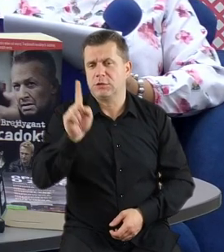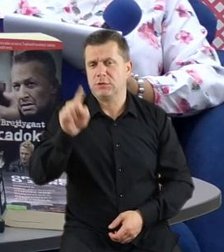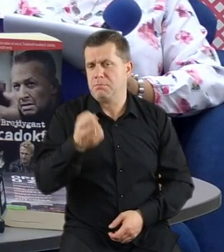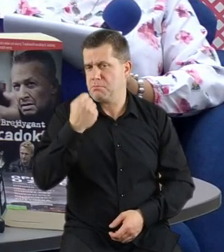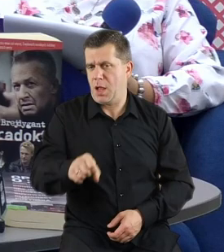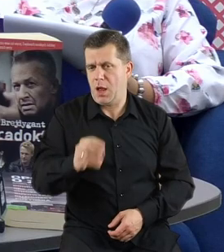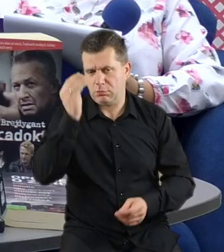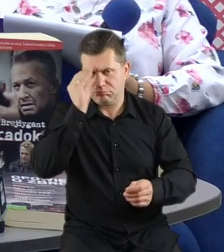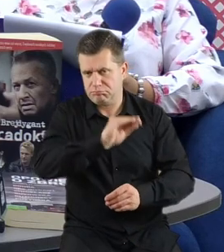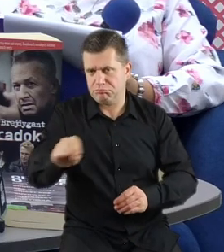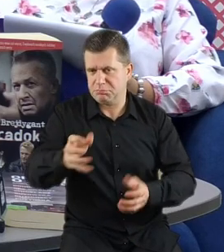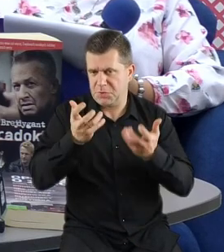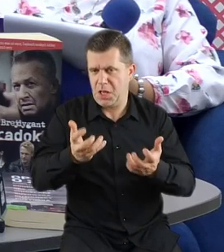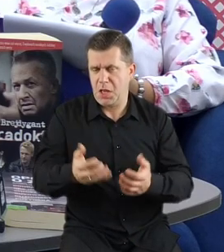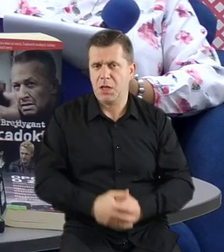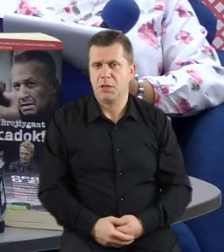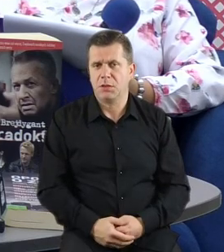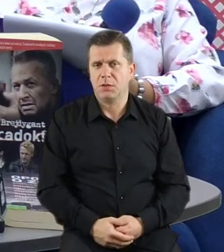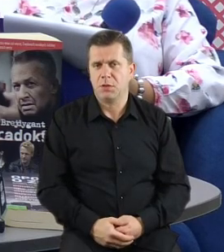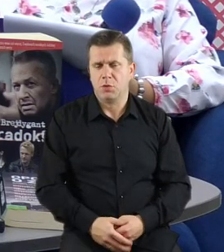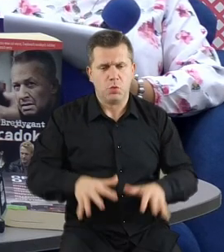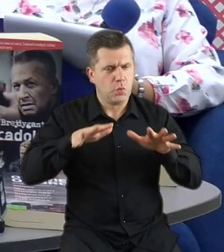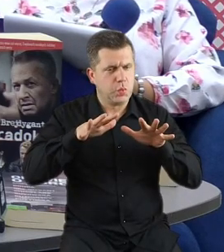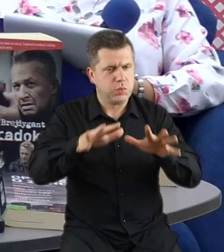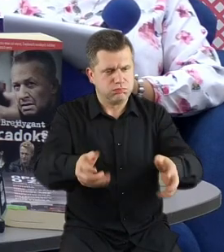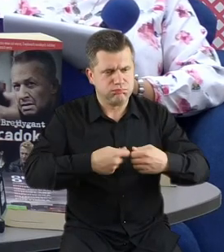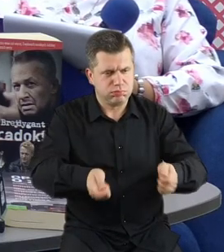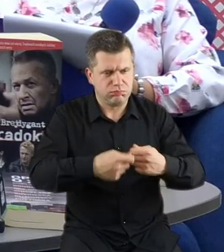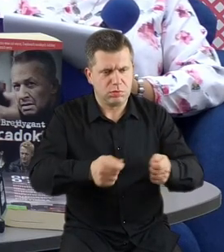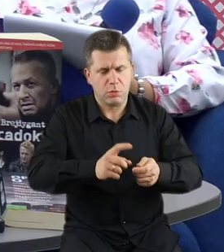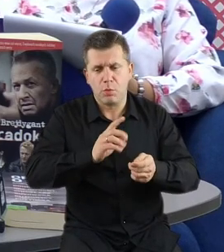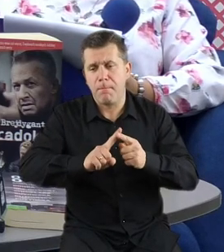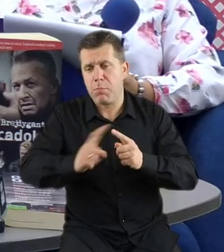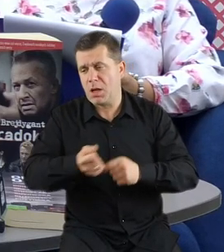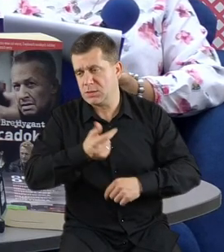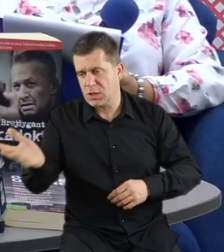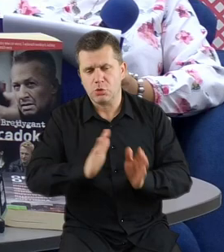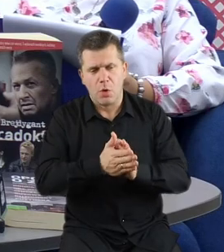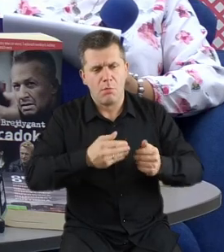przykład bardzo zachęciło, no bo jakaś kolosalna nastąpiła sprzedaż po serialu, no więc...